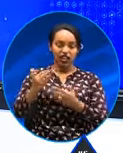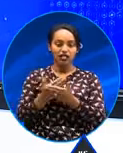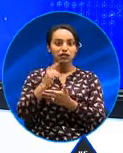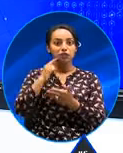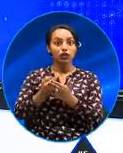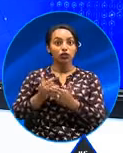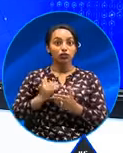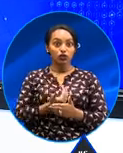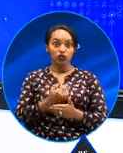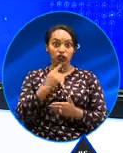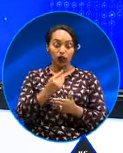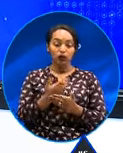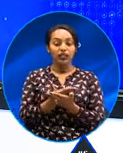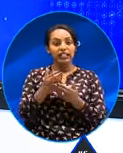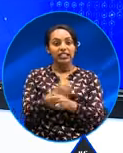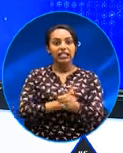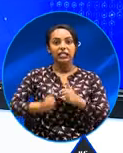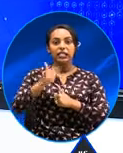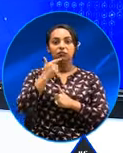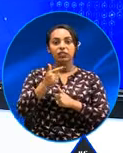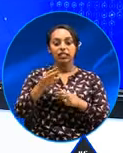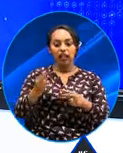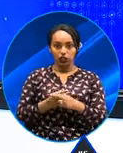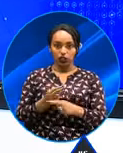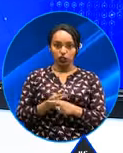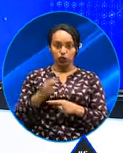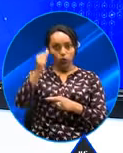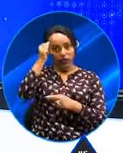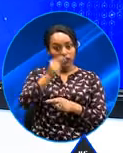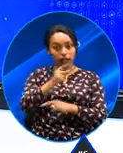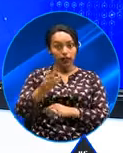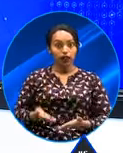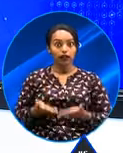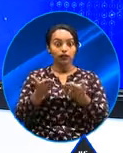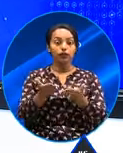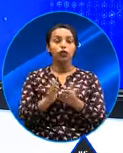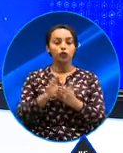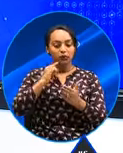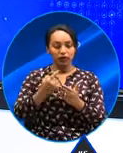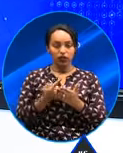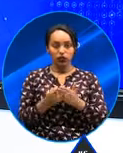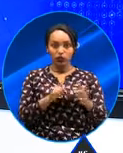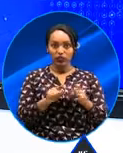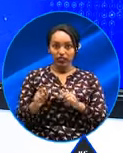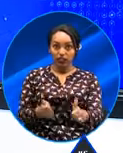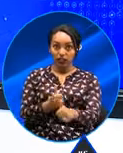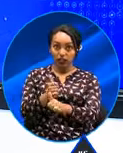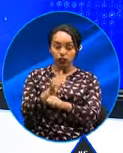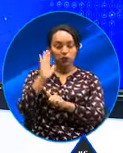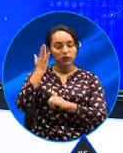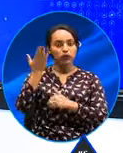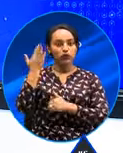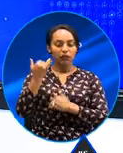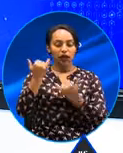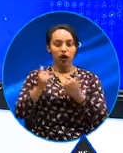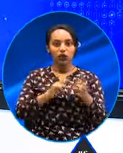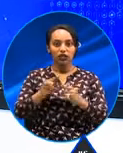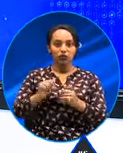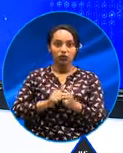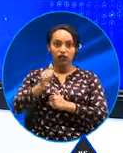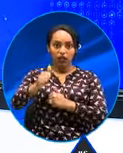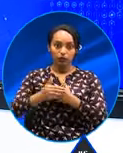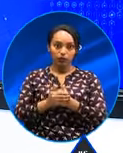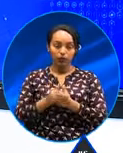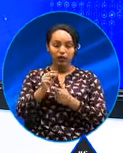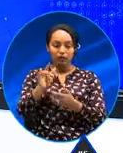አዲስ መረጃዎቻችን ነው። እንግዲህ ቀደም ሲል በአጫጭር ወደ እናንተ ያቀረብናቸው መረጃዎች እንደተከታተላችኋቸው ይመስሉ ነበረ። አሁን ደግሞ